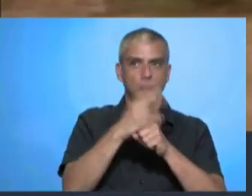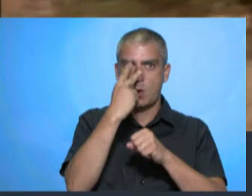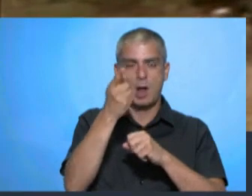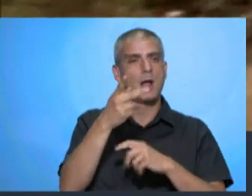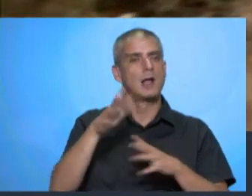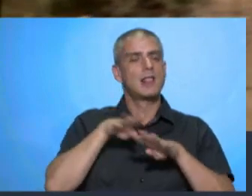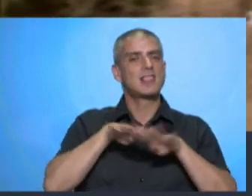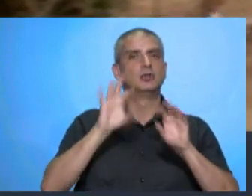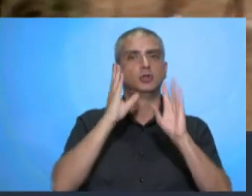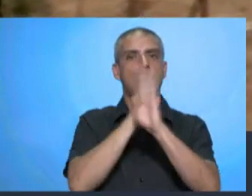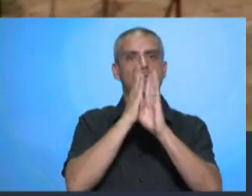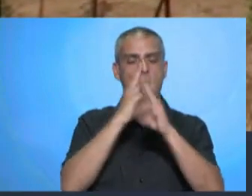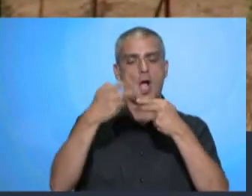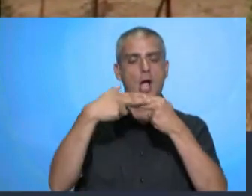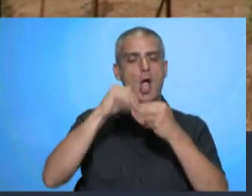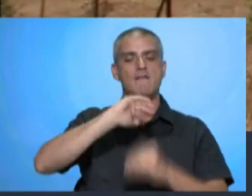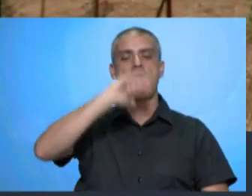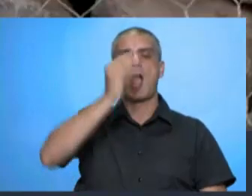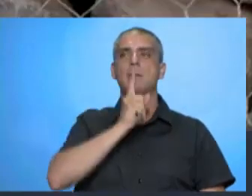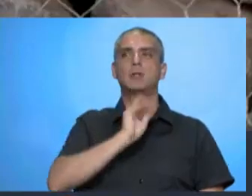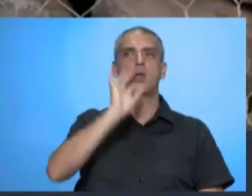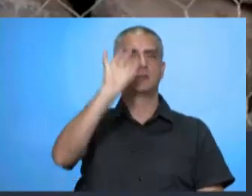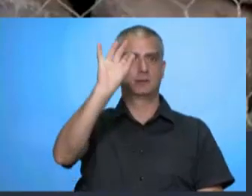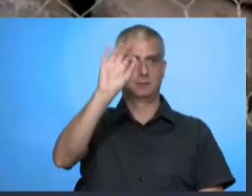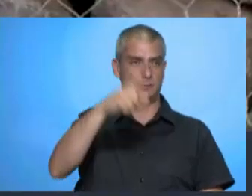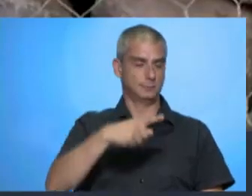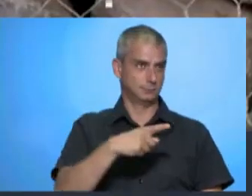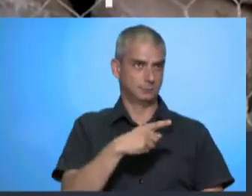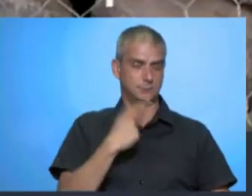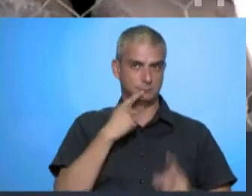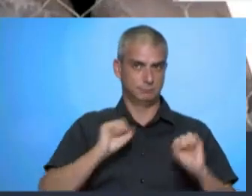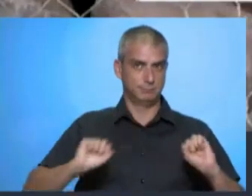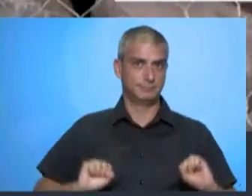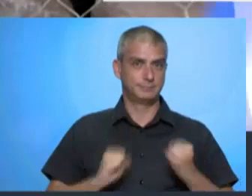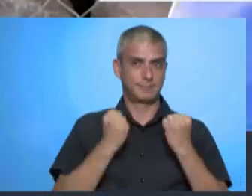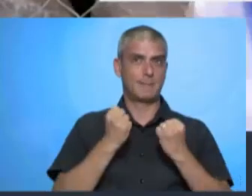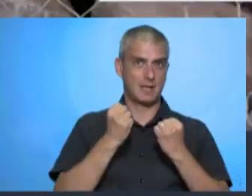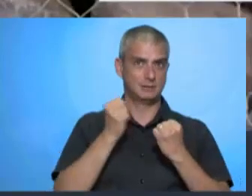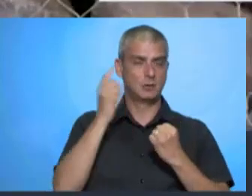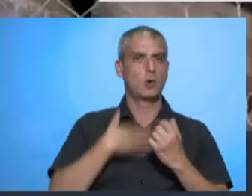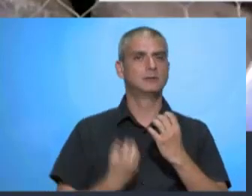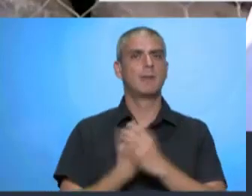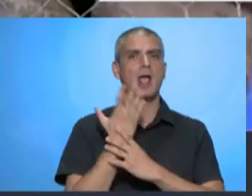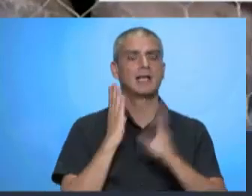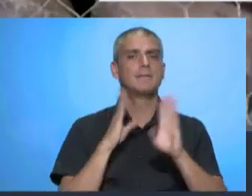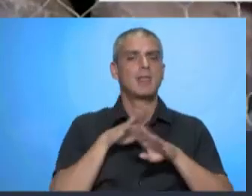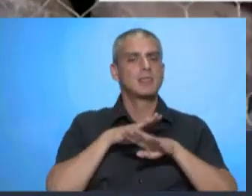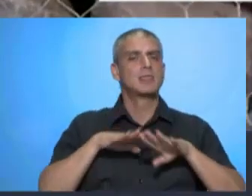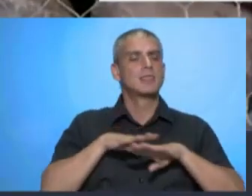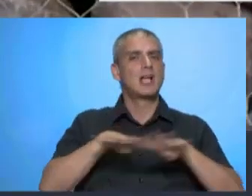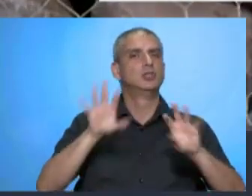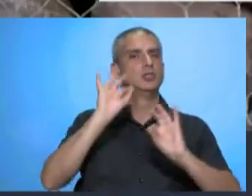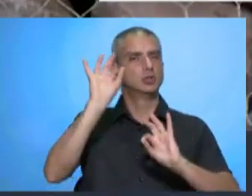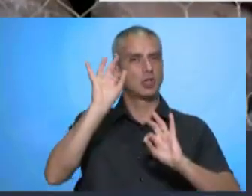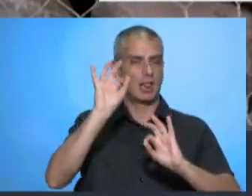לבסס תשתיות טרור בגולן הסורי. המאמץ הזה להקמת תשתית טרור תחת חסות